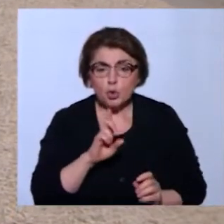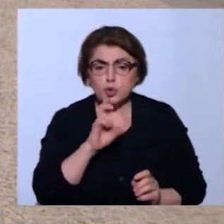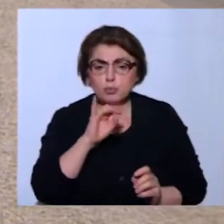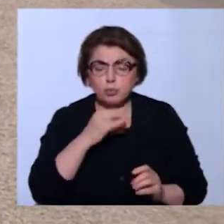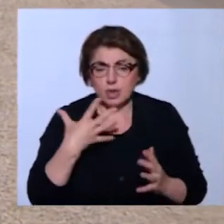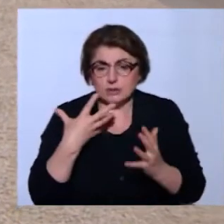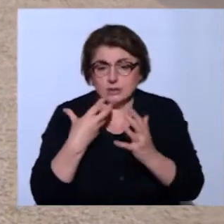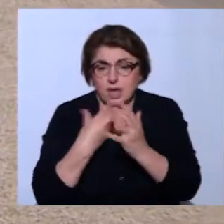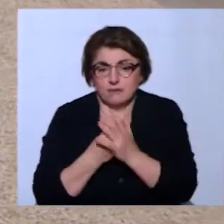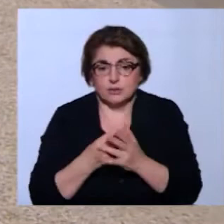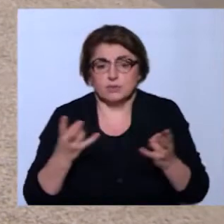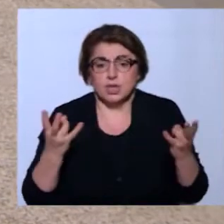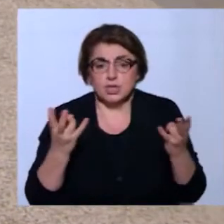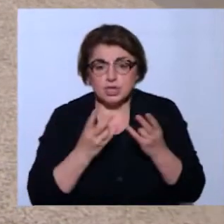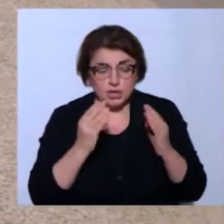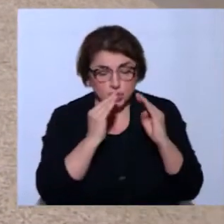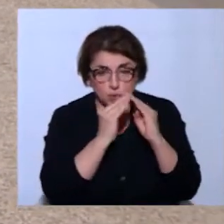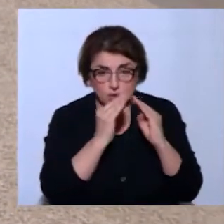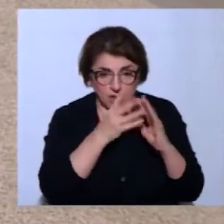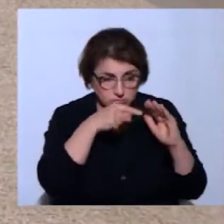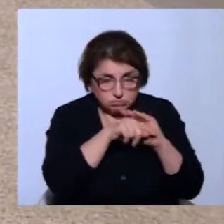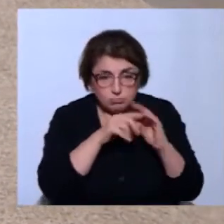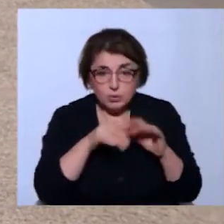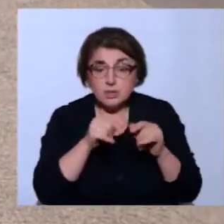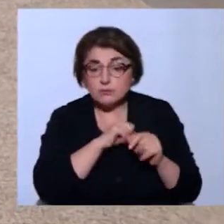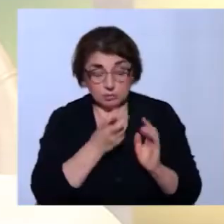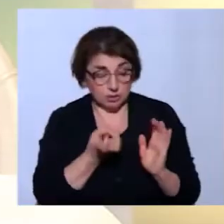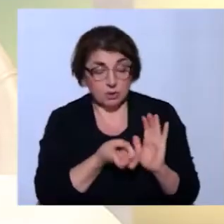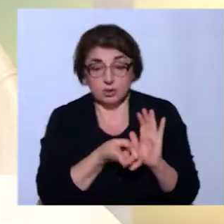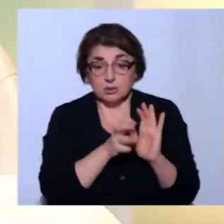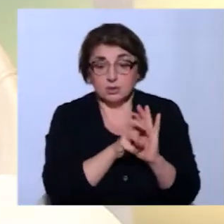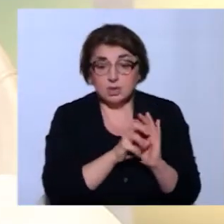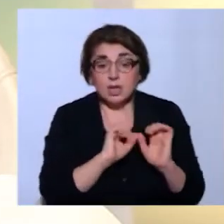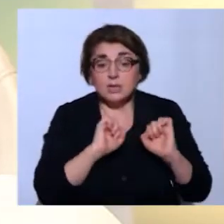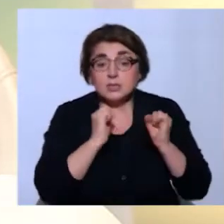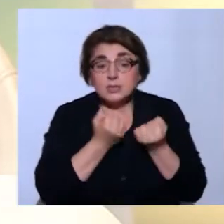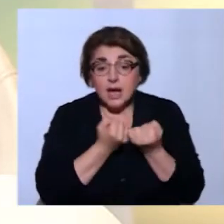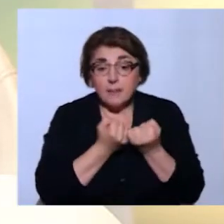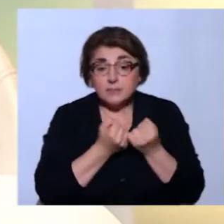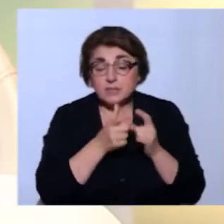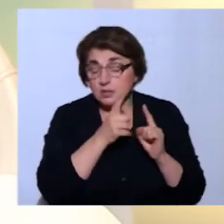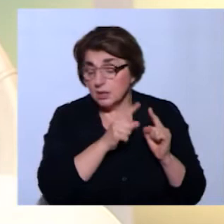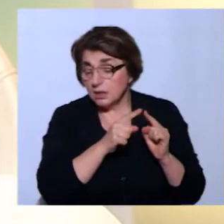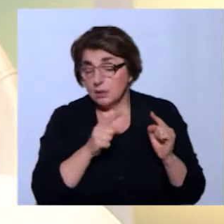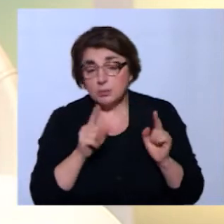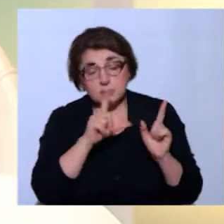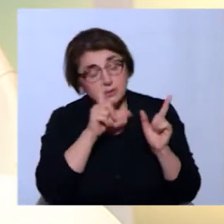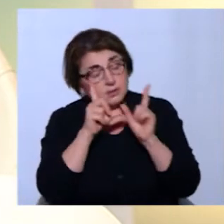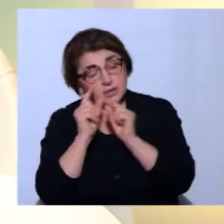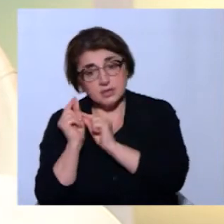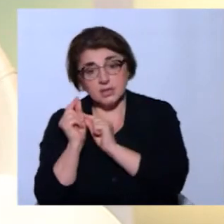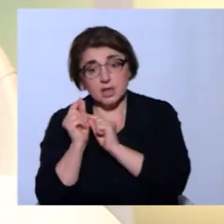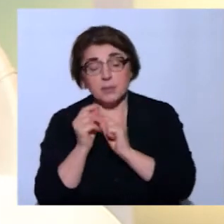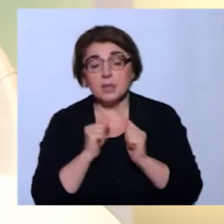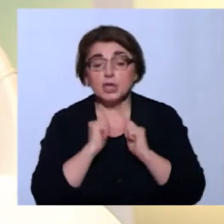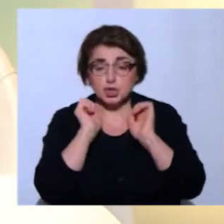ისეთ ძალიან წყნარ ადგილს, სადაც მოთავსდებიან და ზამთრის ძილს მიეცემიან. და შეიძლება რამოდენიმე